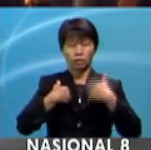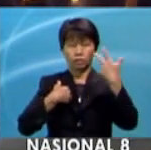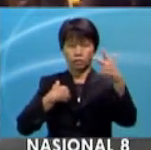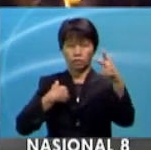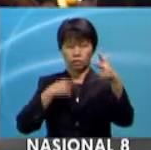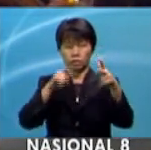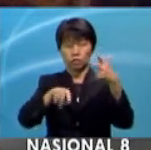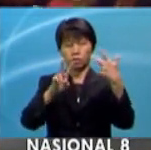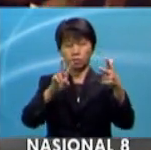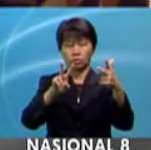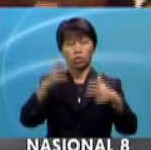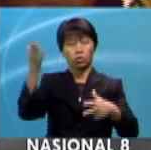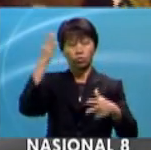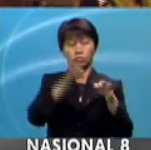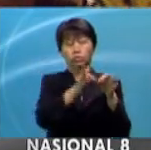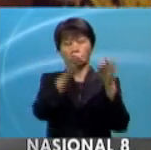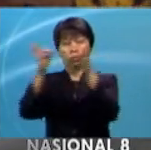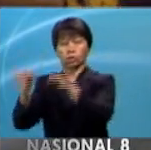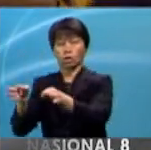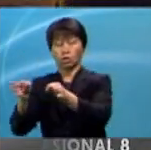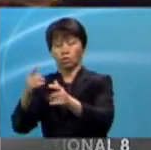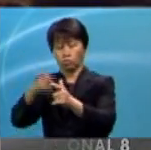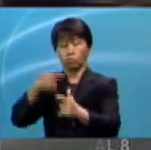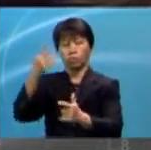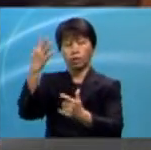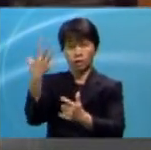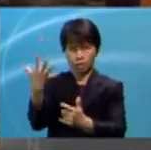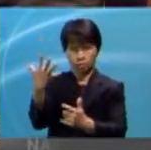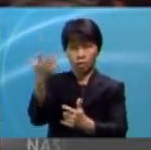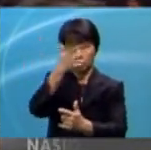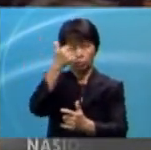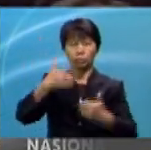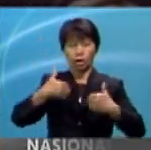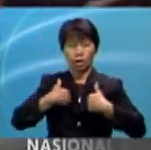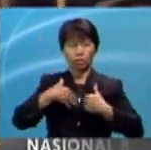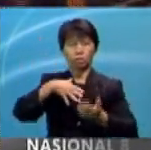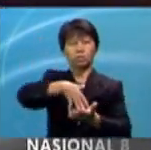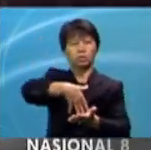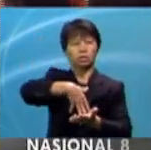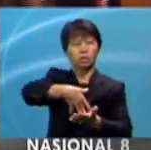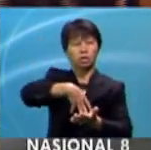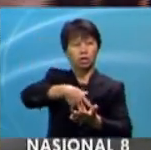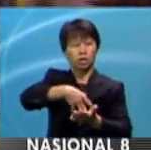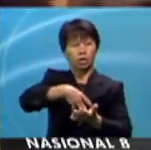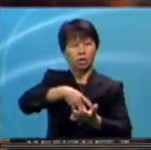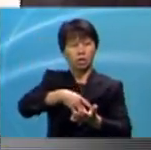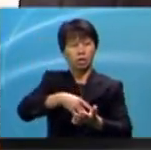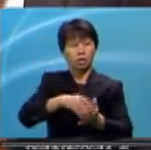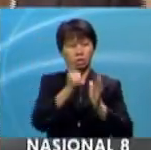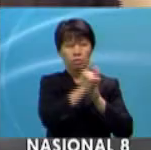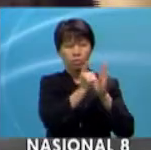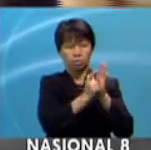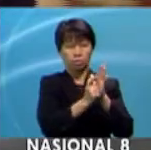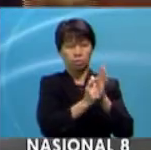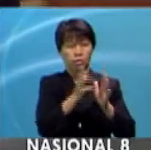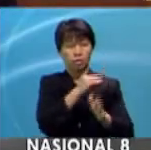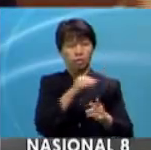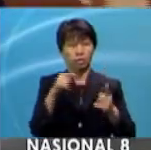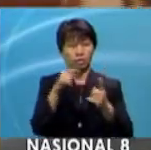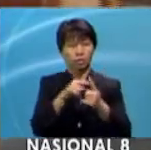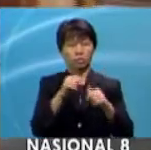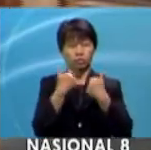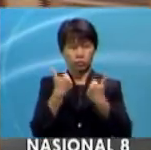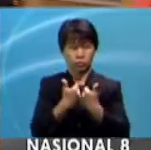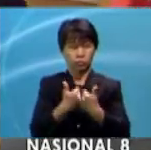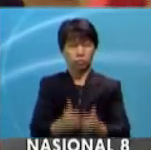Februari lalu ditangguhkan ke bulan Mei karena wujud kelemahan pada pindahan perlembagaan kesatuan